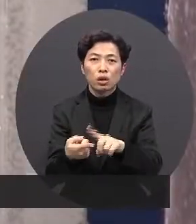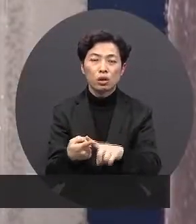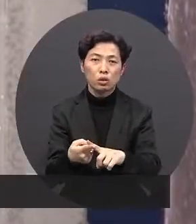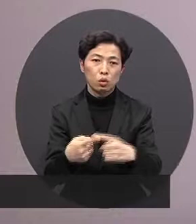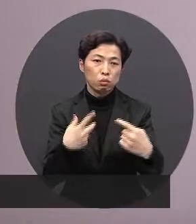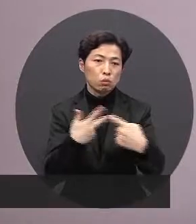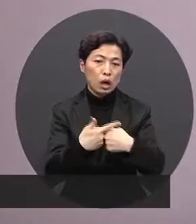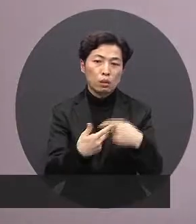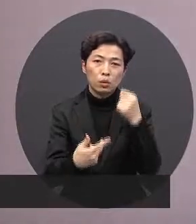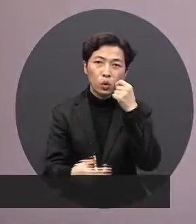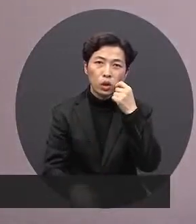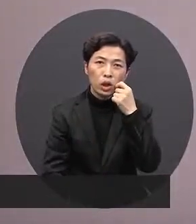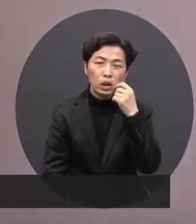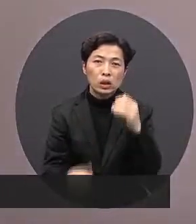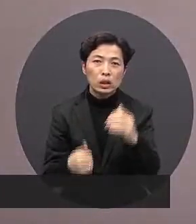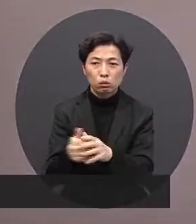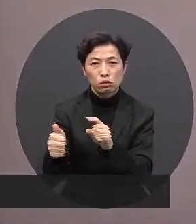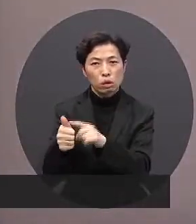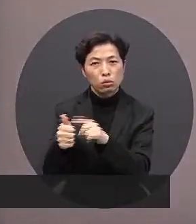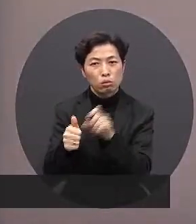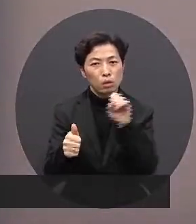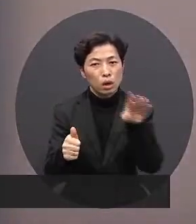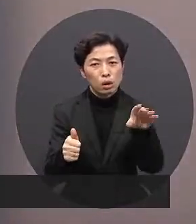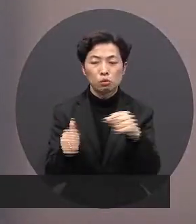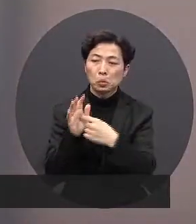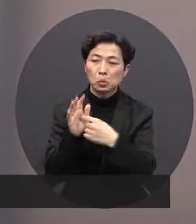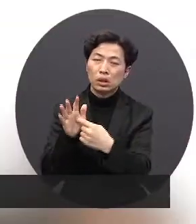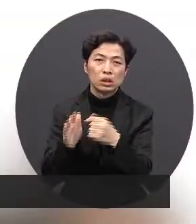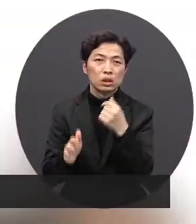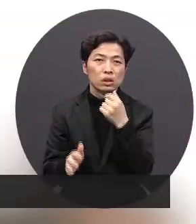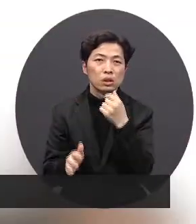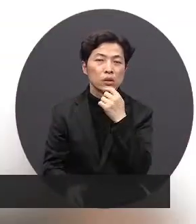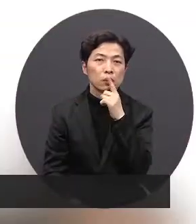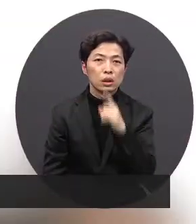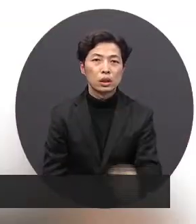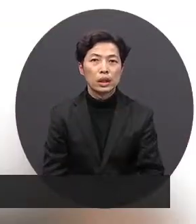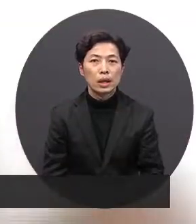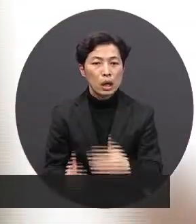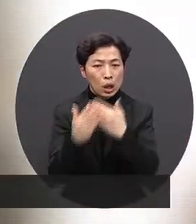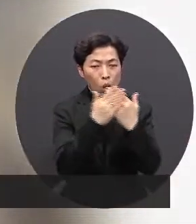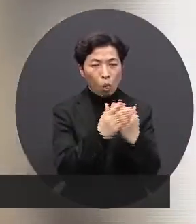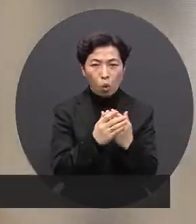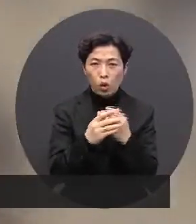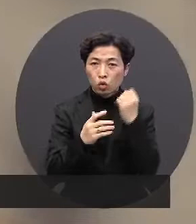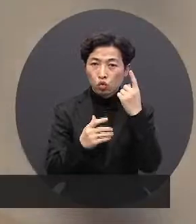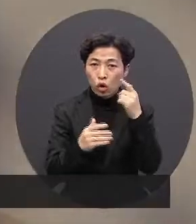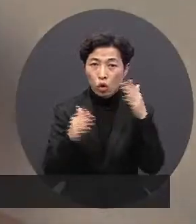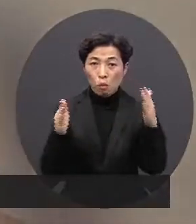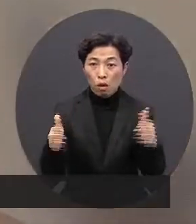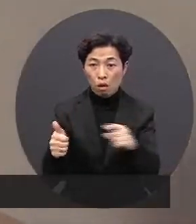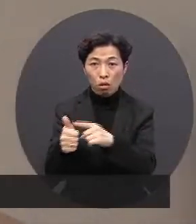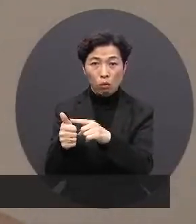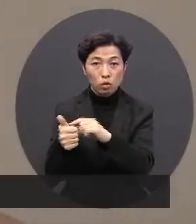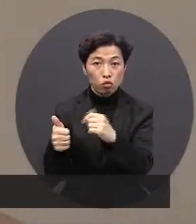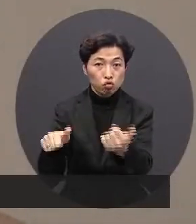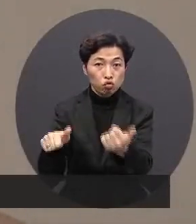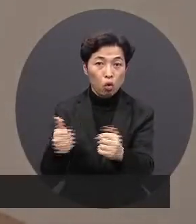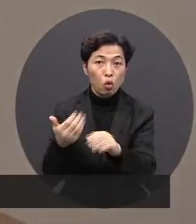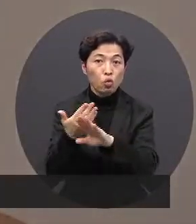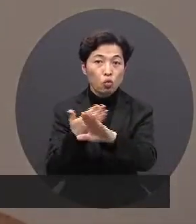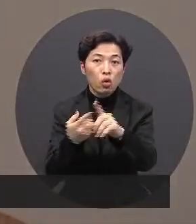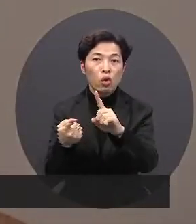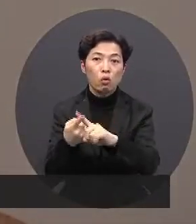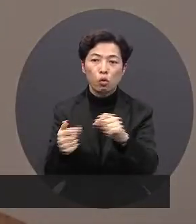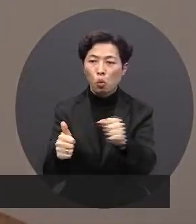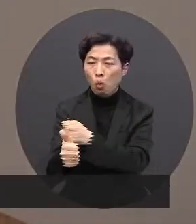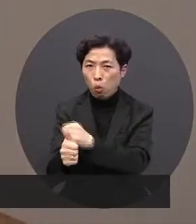데다 헤어지는 건 남성이 원치 않았던 걸로 알려졌습니다. 결국 동거한 지 반년 만에 남성이 숨지고 나서야 폭력의